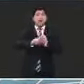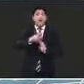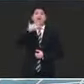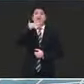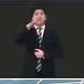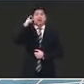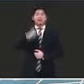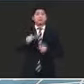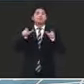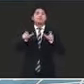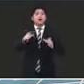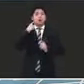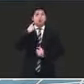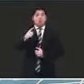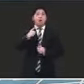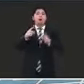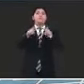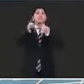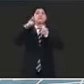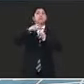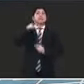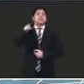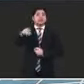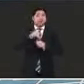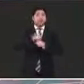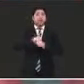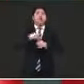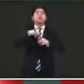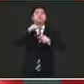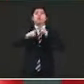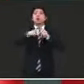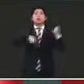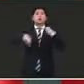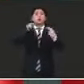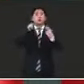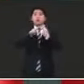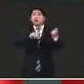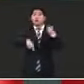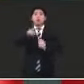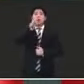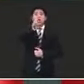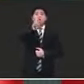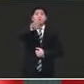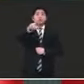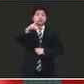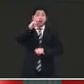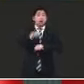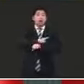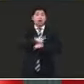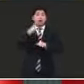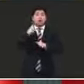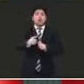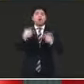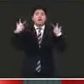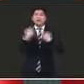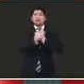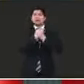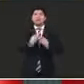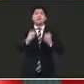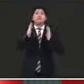güvenliğimizde istihbaratımızla diplomatik kanallarımızda 24 saat kesintisiz